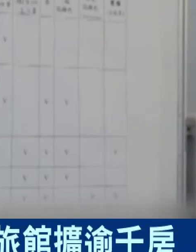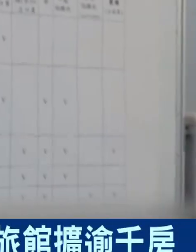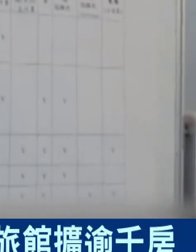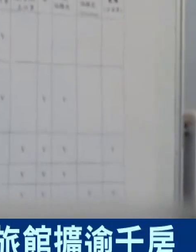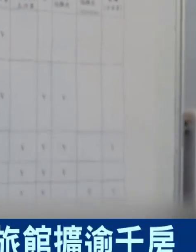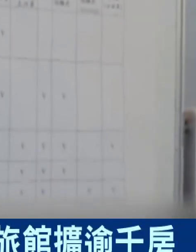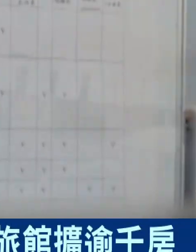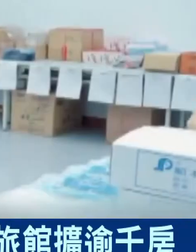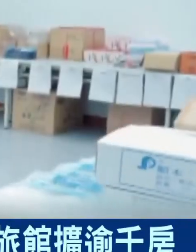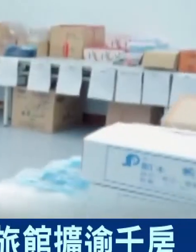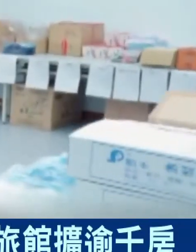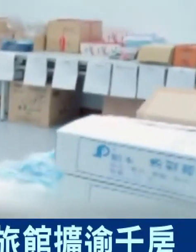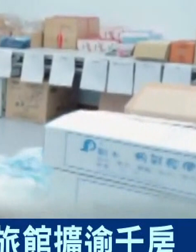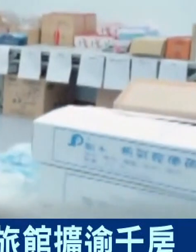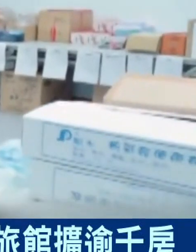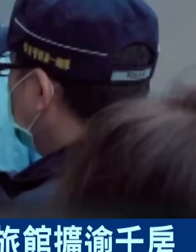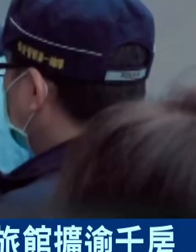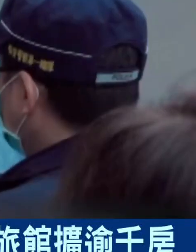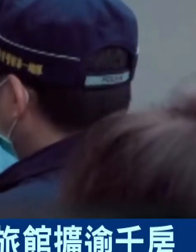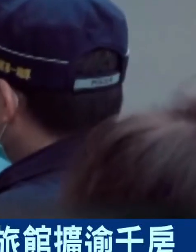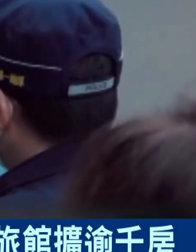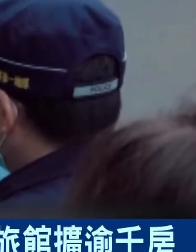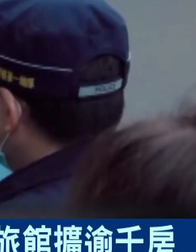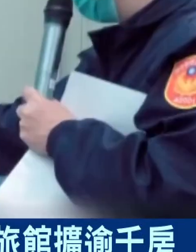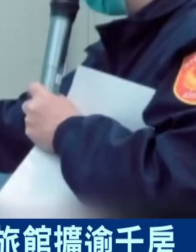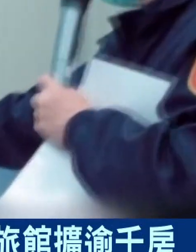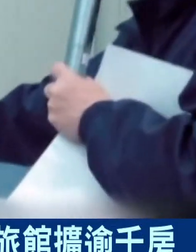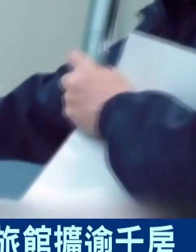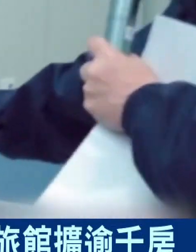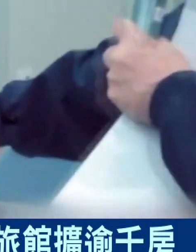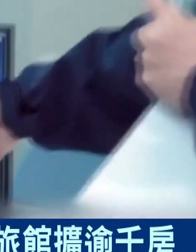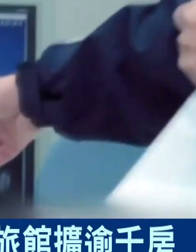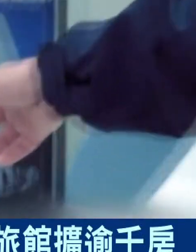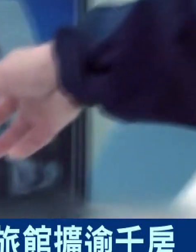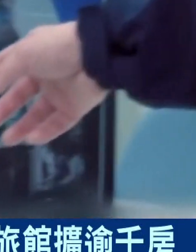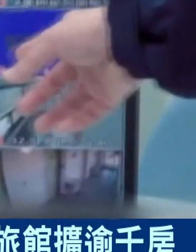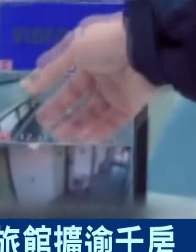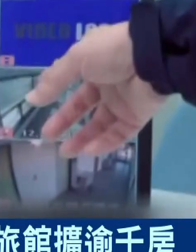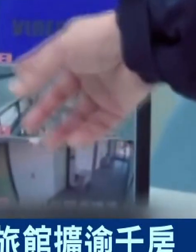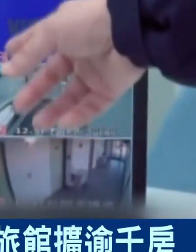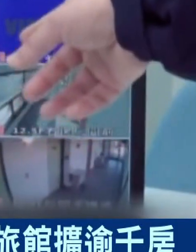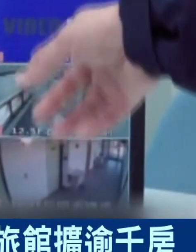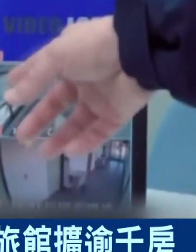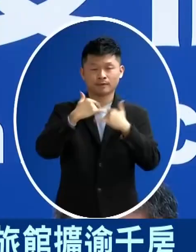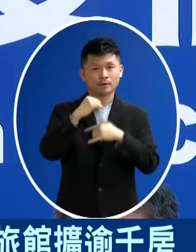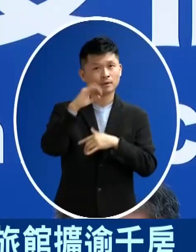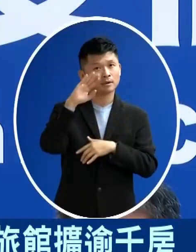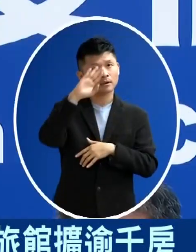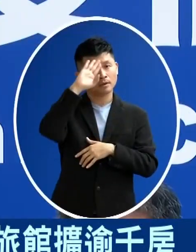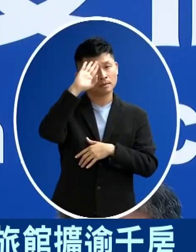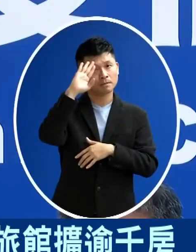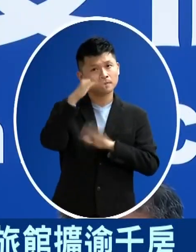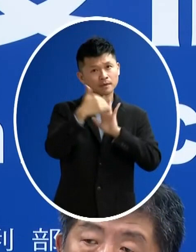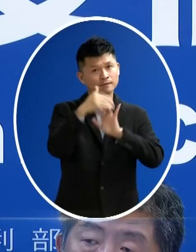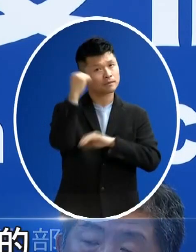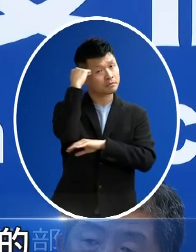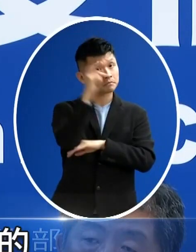旅馆大爆满，中央疫情指挥中心拍板，各县市集中检疫所开放民众申请居家检疫。 我们会开